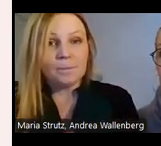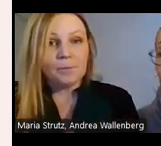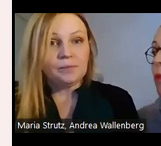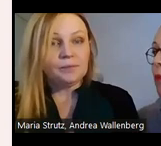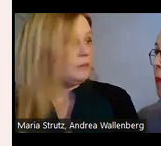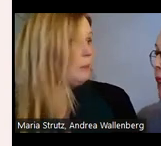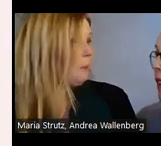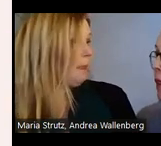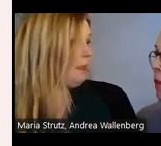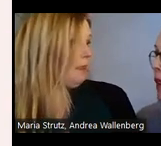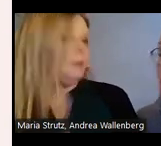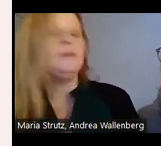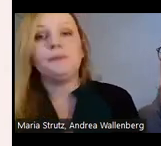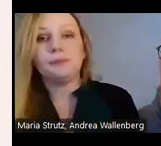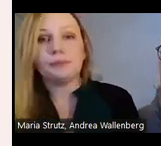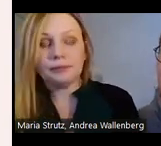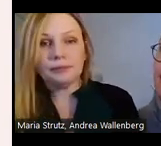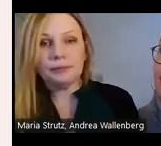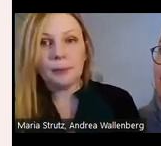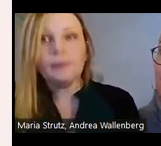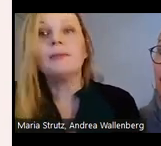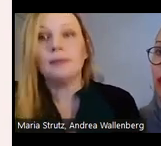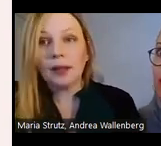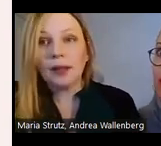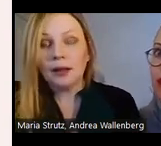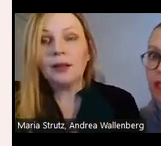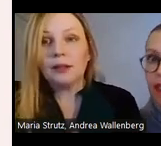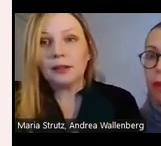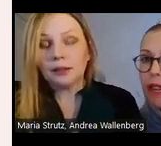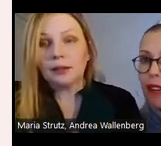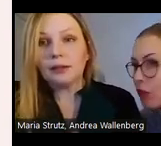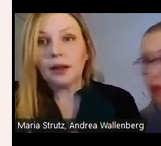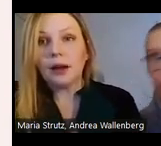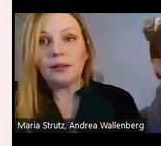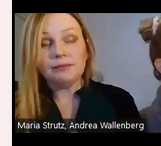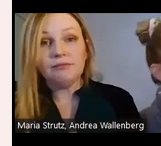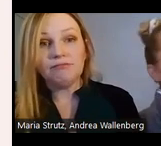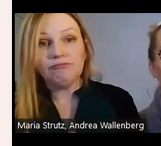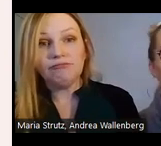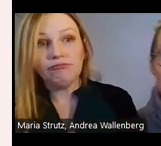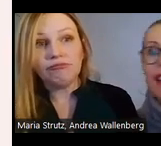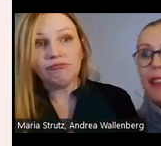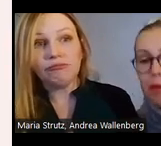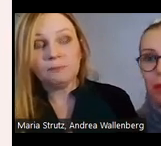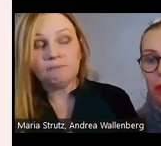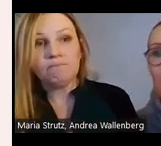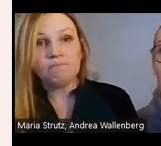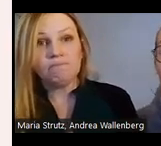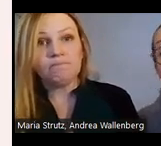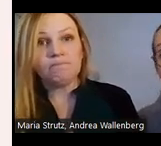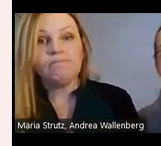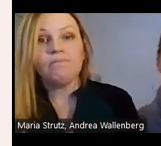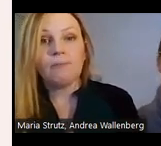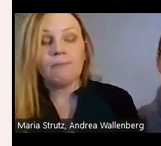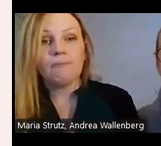märka att barn börjar peka. Man kan märka att barn tittar. När det vuxna säger titta och peka så följer de liksom den vuxnas arm mot det hållet